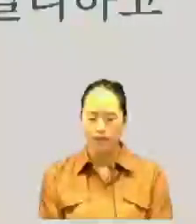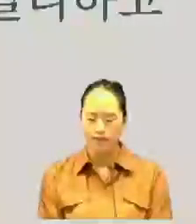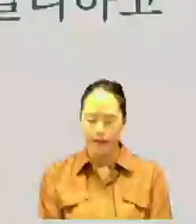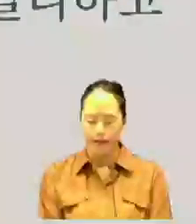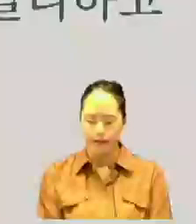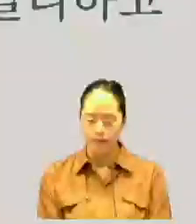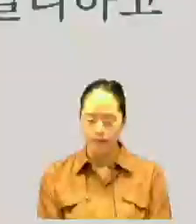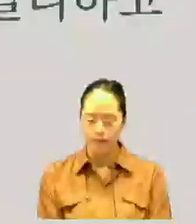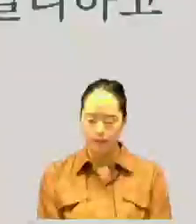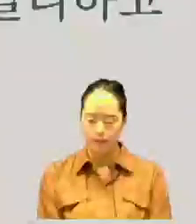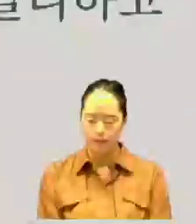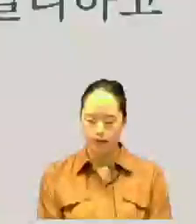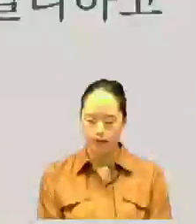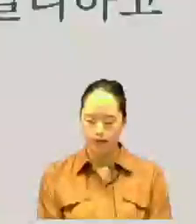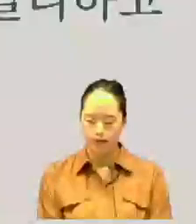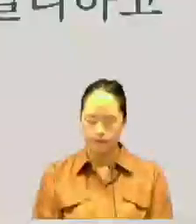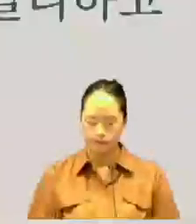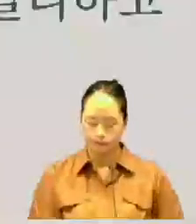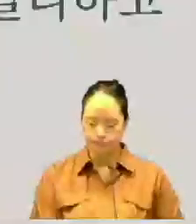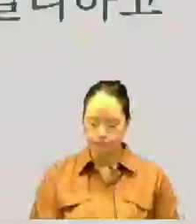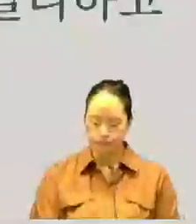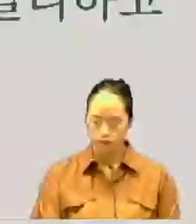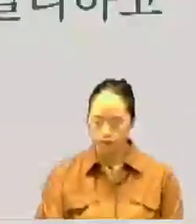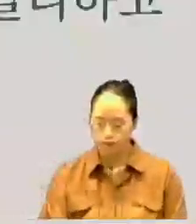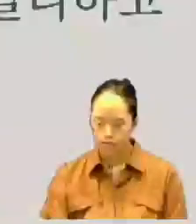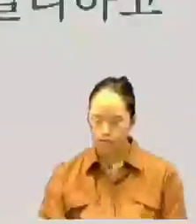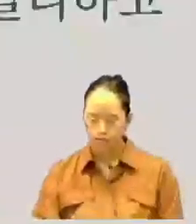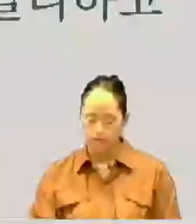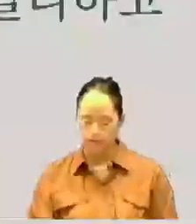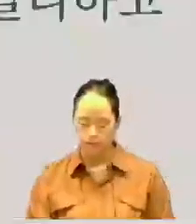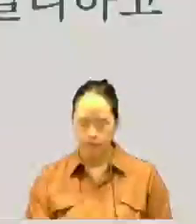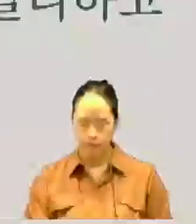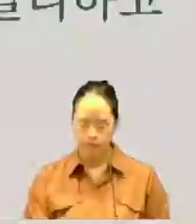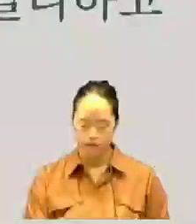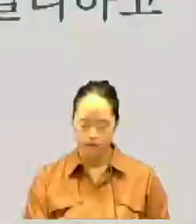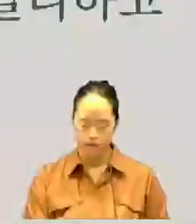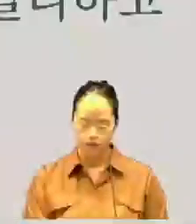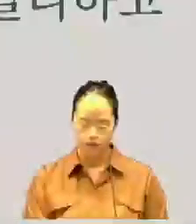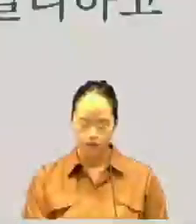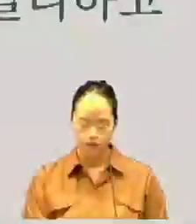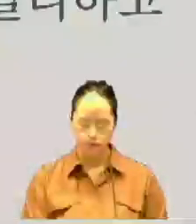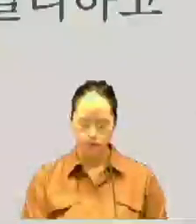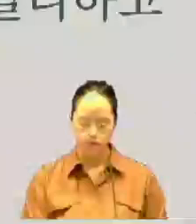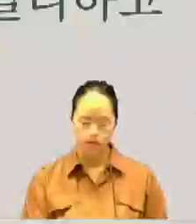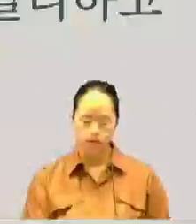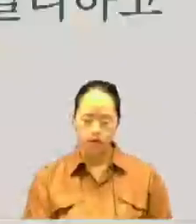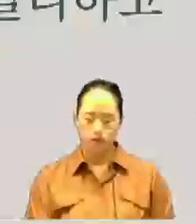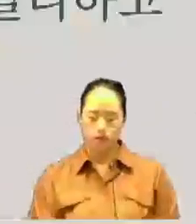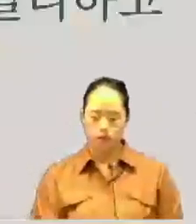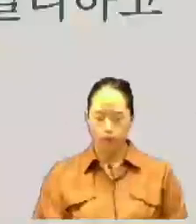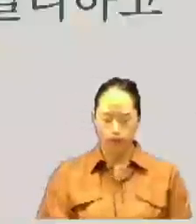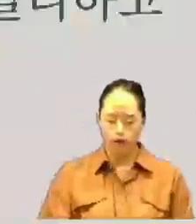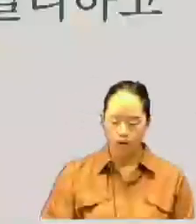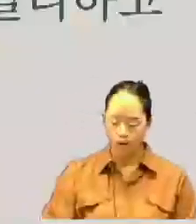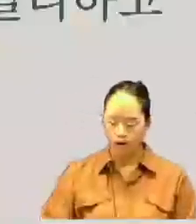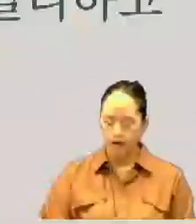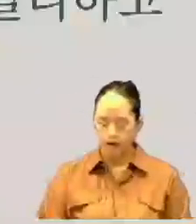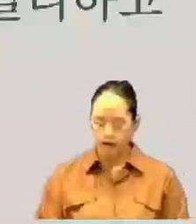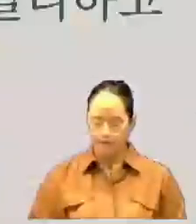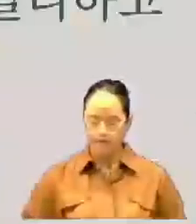耶和华如此说，你们的列祖见我有什么不义，竟远离我，随从虚无的神，自己成为虚妄的